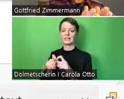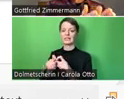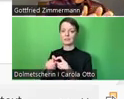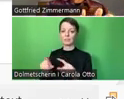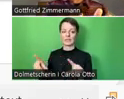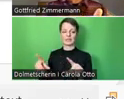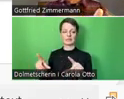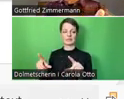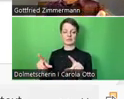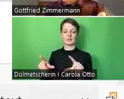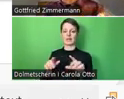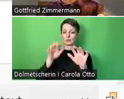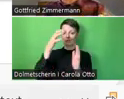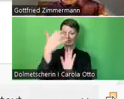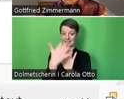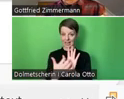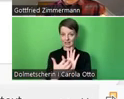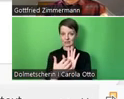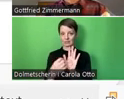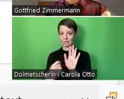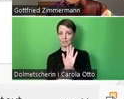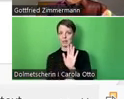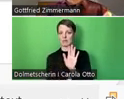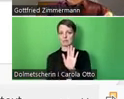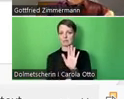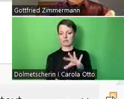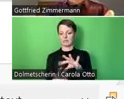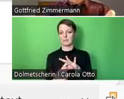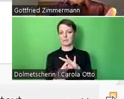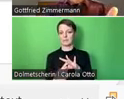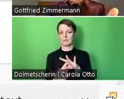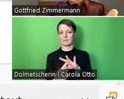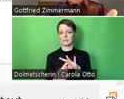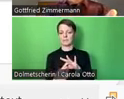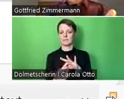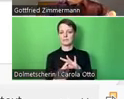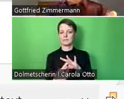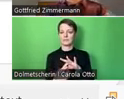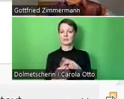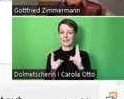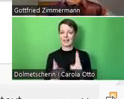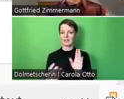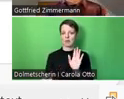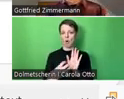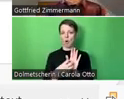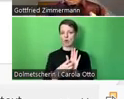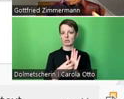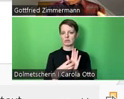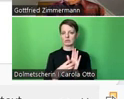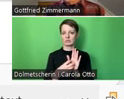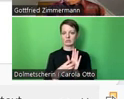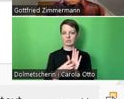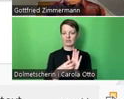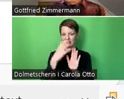linear in den Text eingeordnet wird. Es muss an der richtigen Stelle verankert sein,